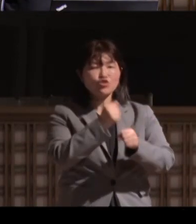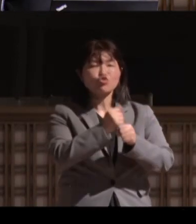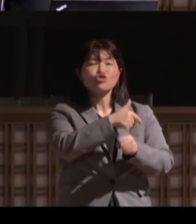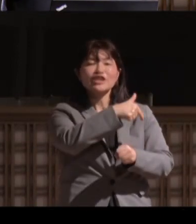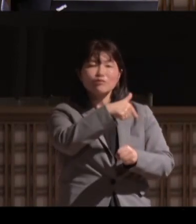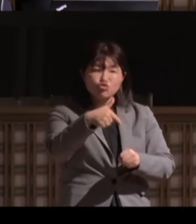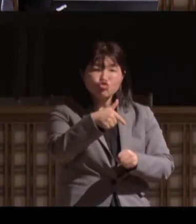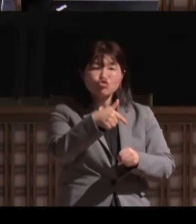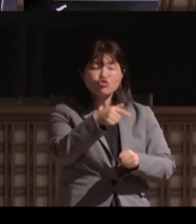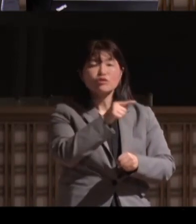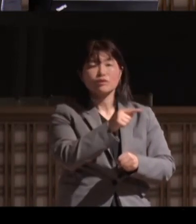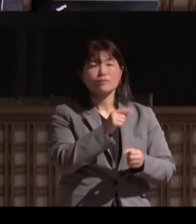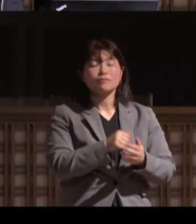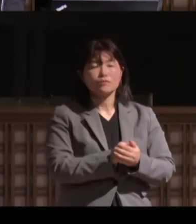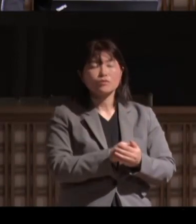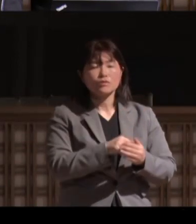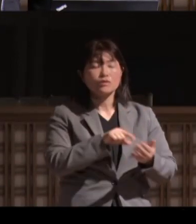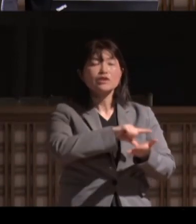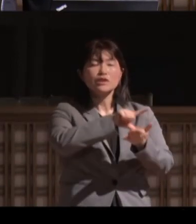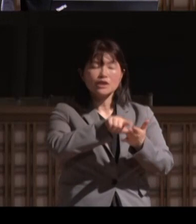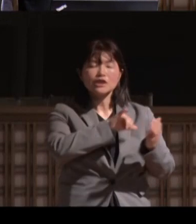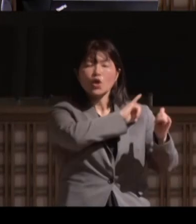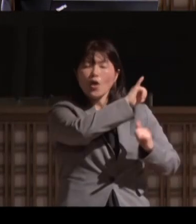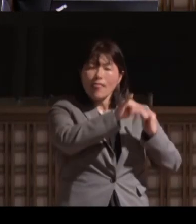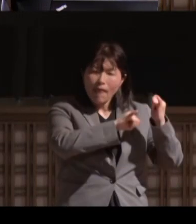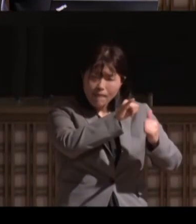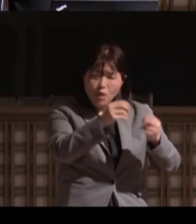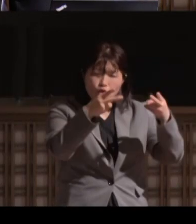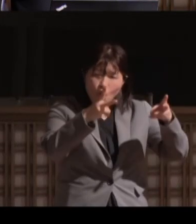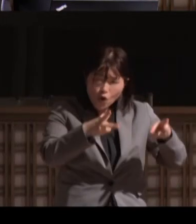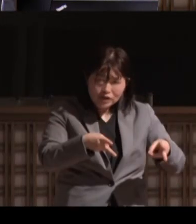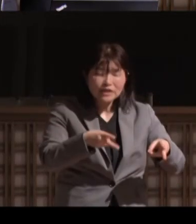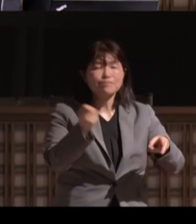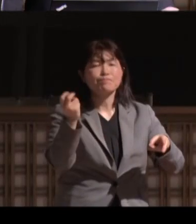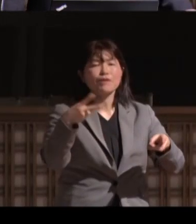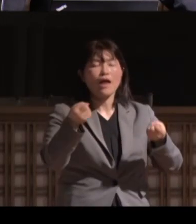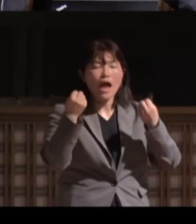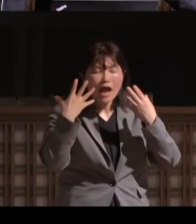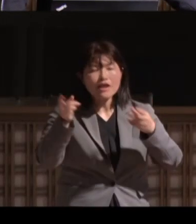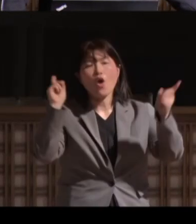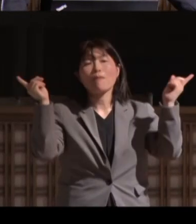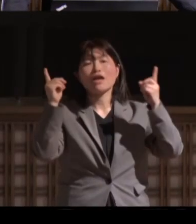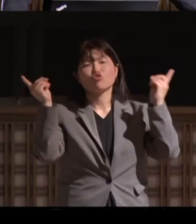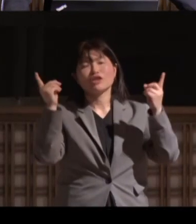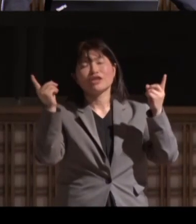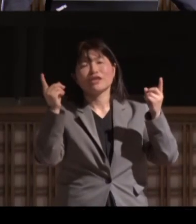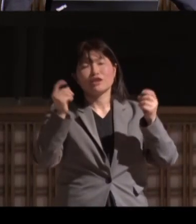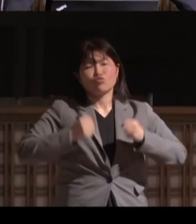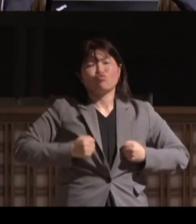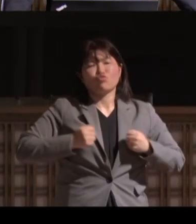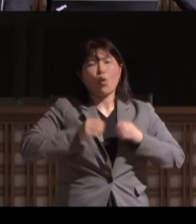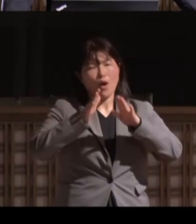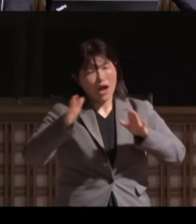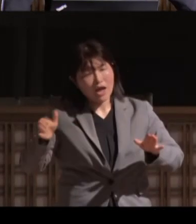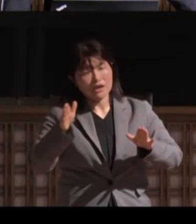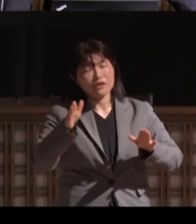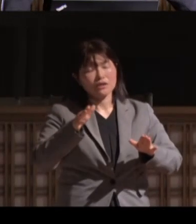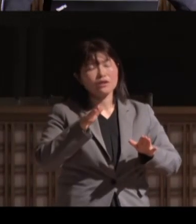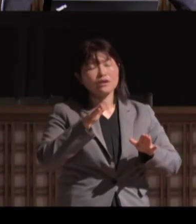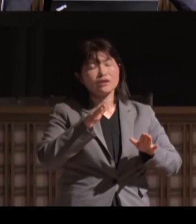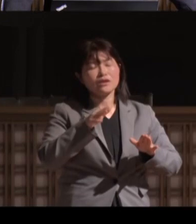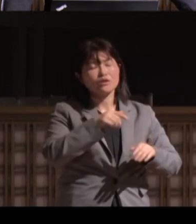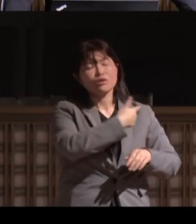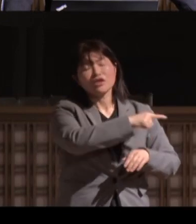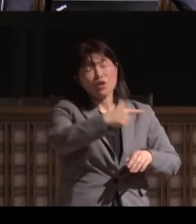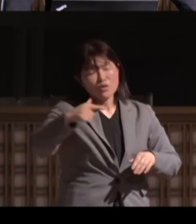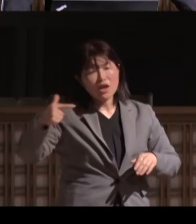書いてありますけど地域の伝統的なえ行事とかあるいは新しいお祭りえ運動会えそういったことをです